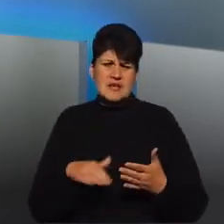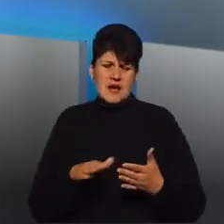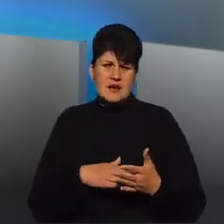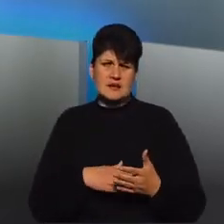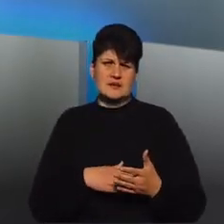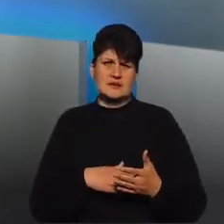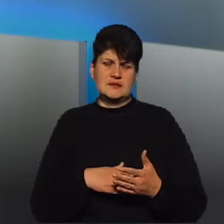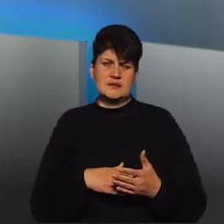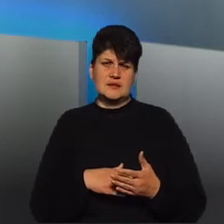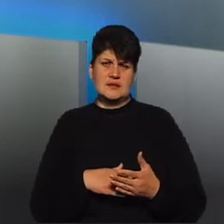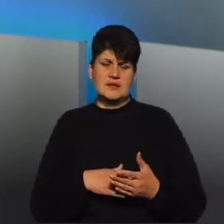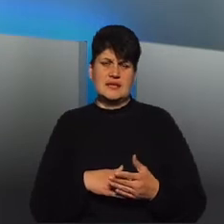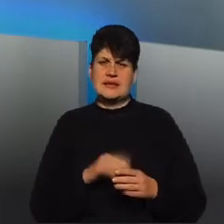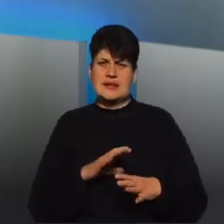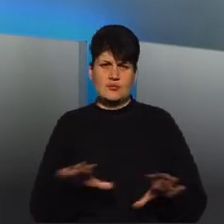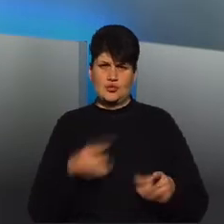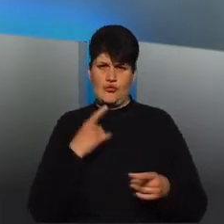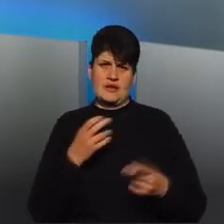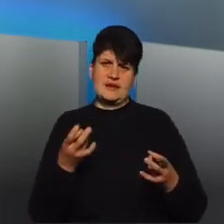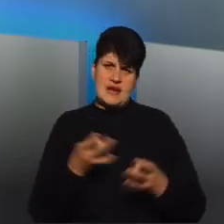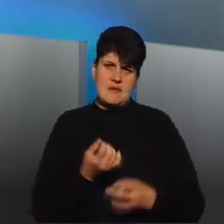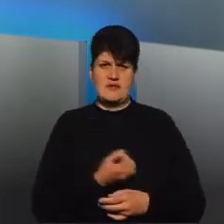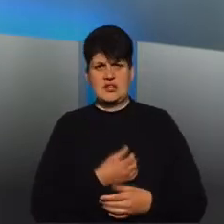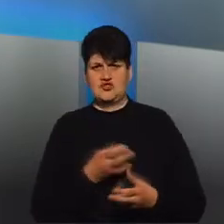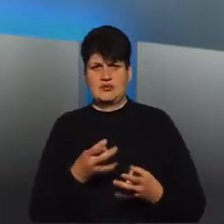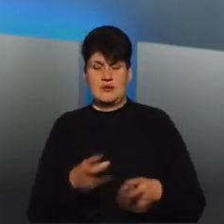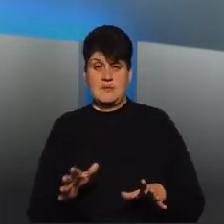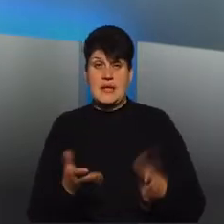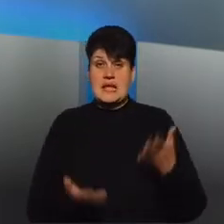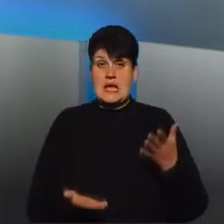варто вже буде вакцинуватися. Якщо